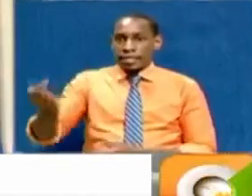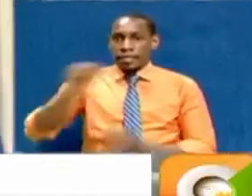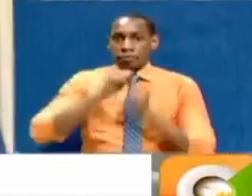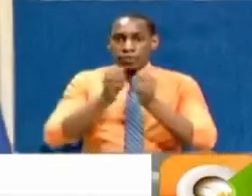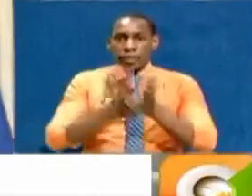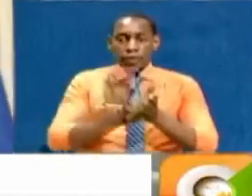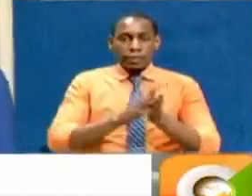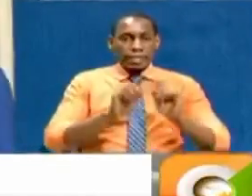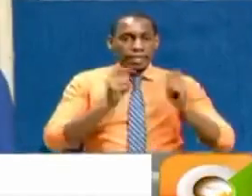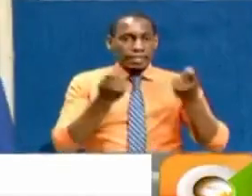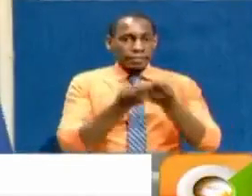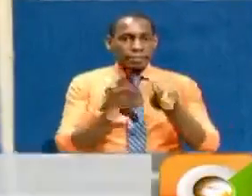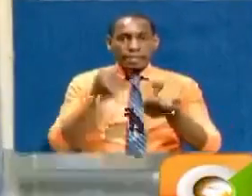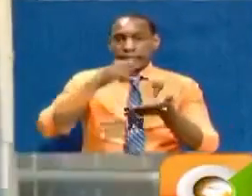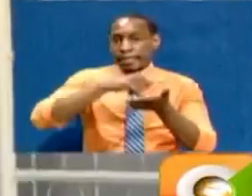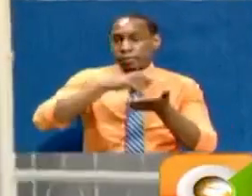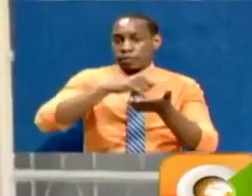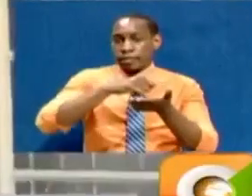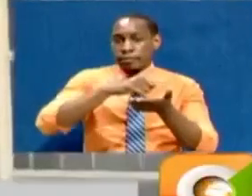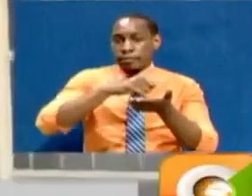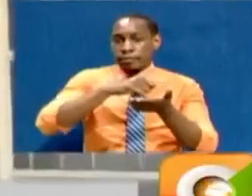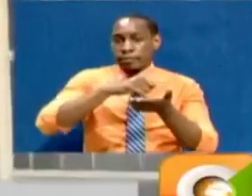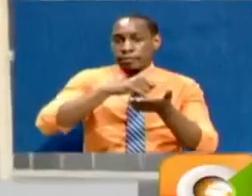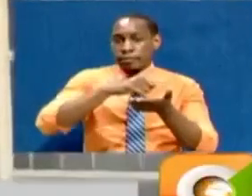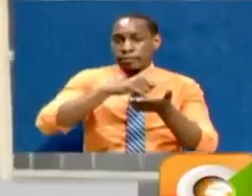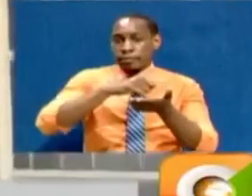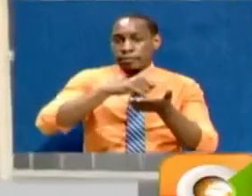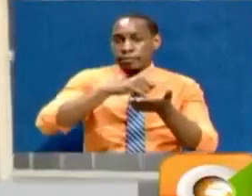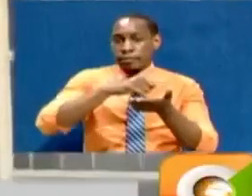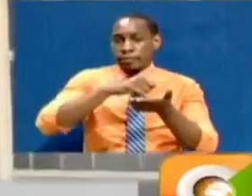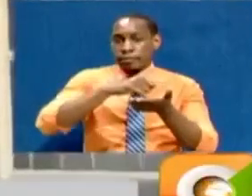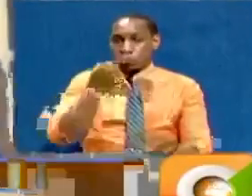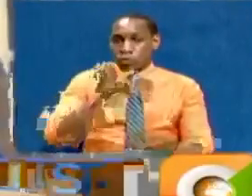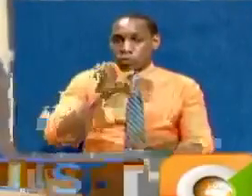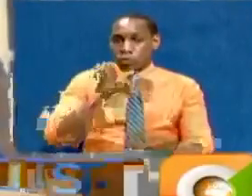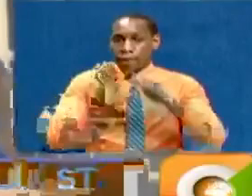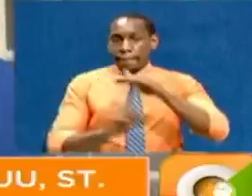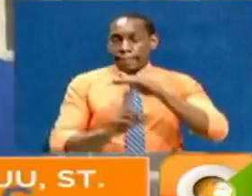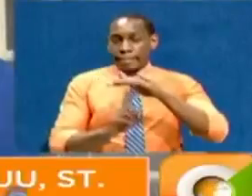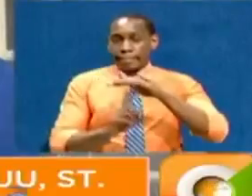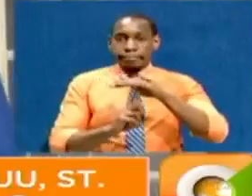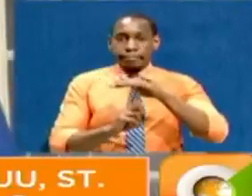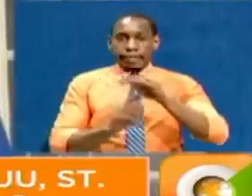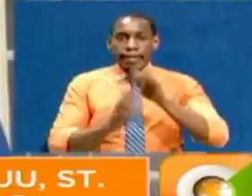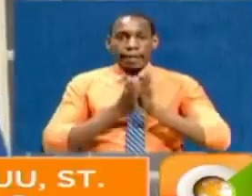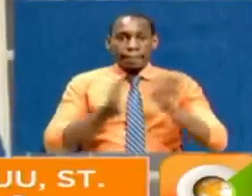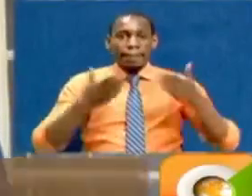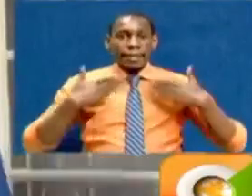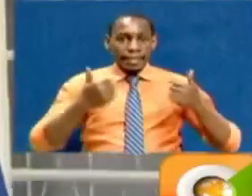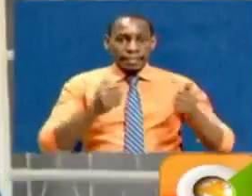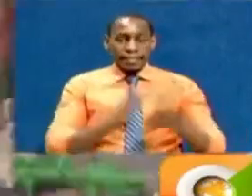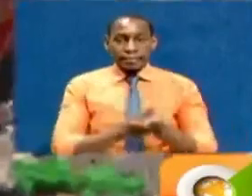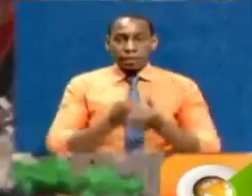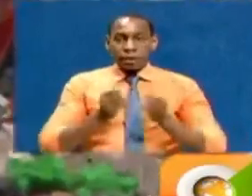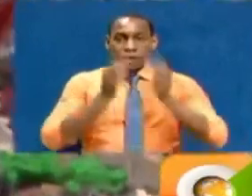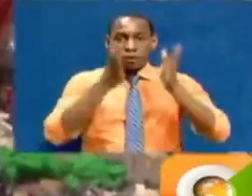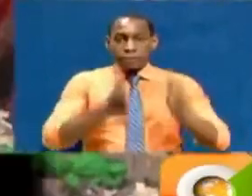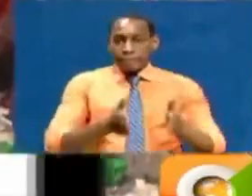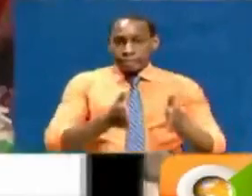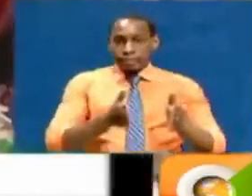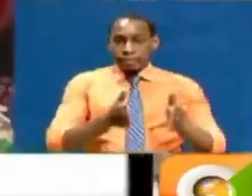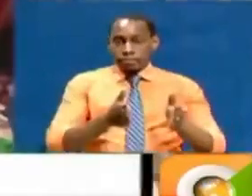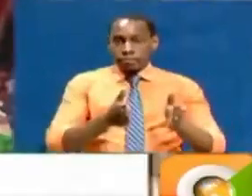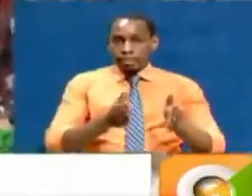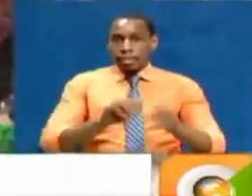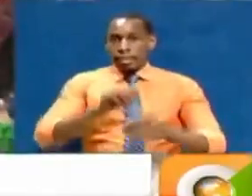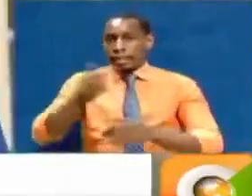team including the Ministry of Public Health officer, and there are also